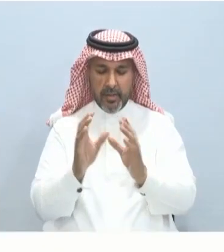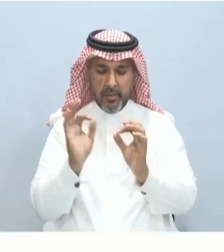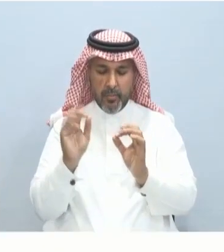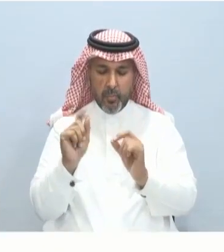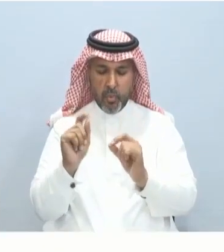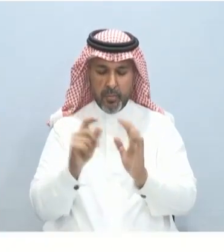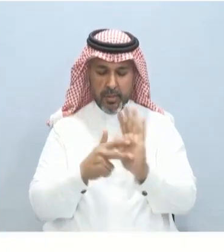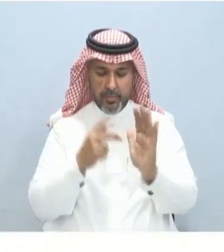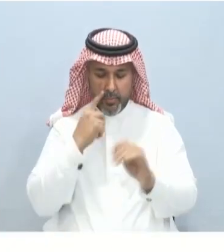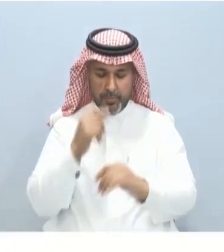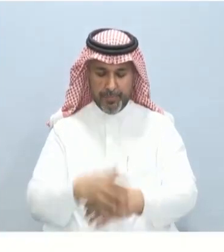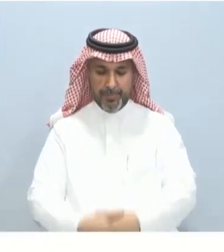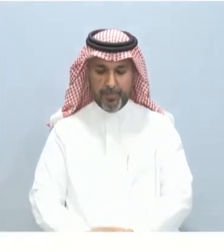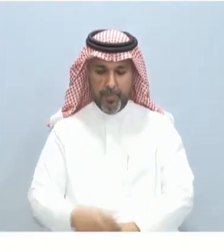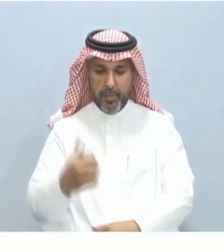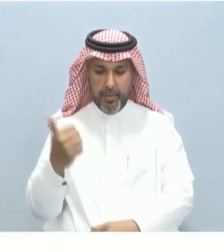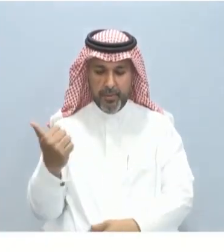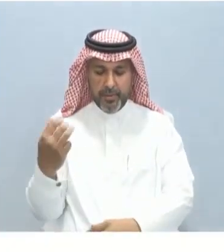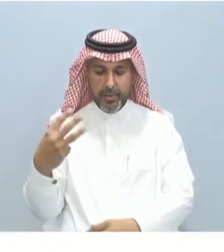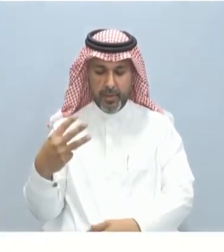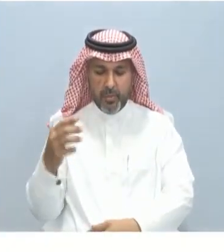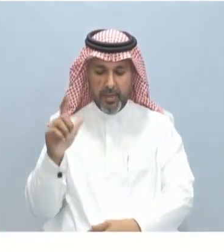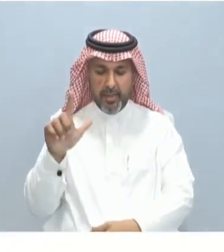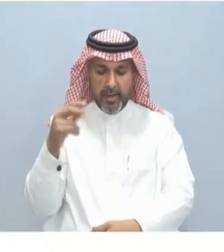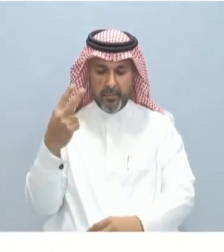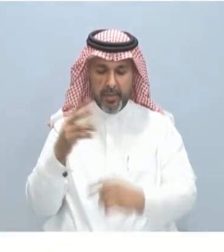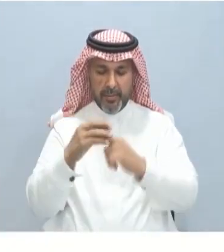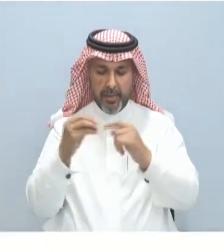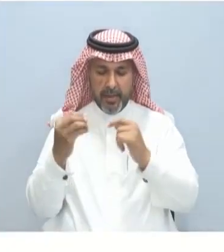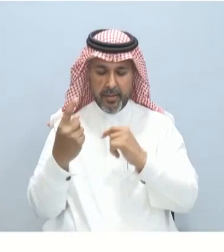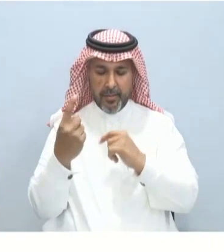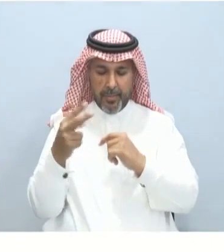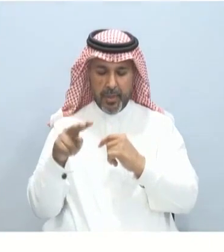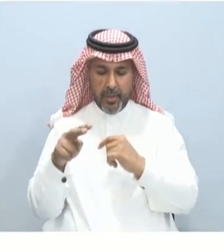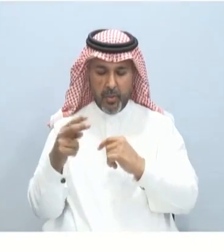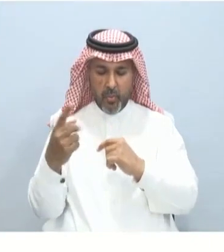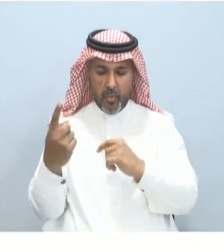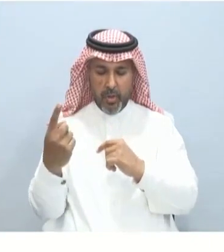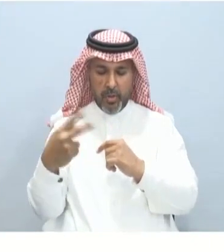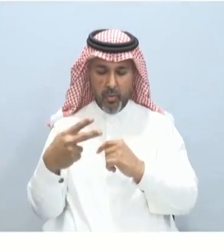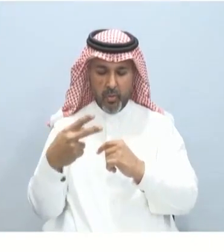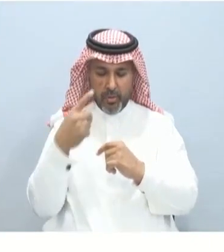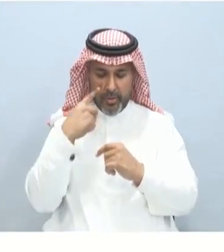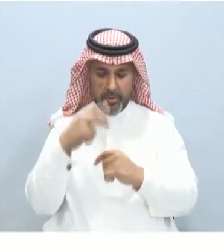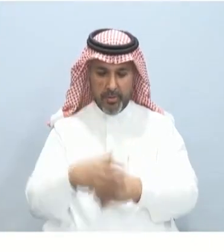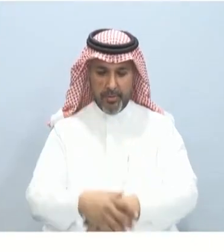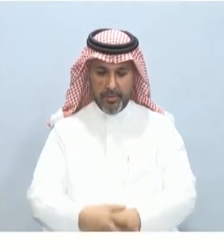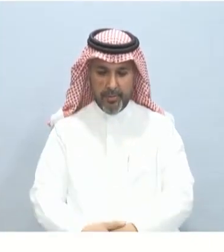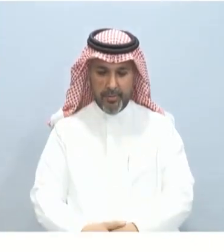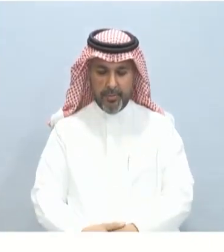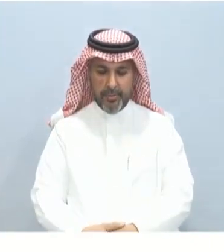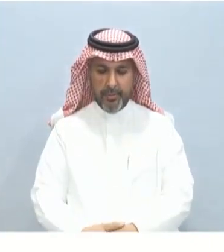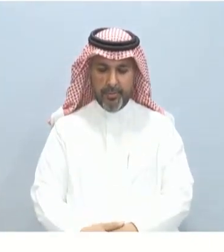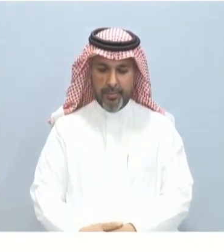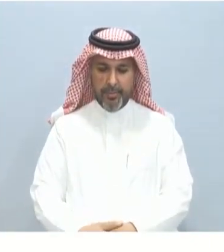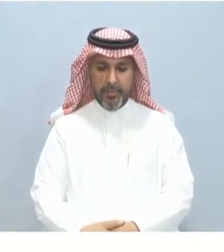بطرح 121 من الطرفين فنحصل على هذه المعادله نلاحظ الان ان الطرف الايمن